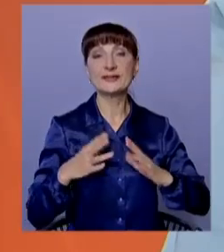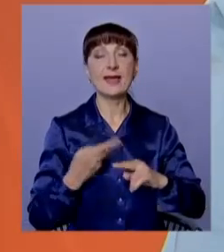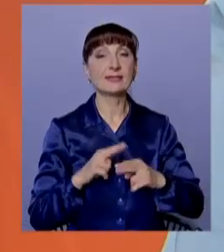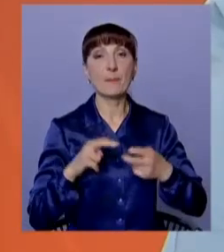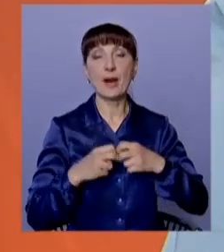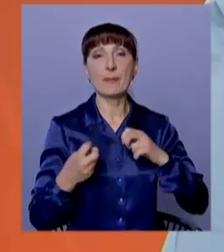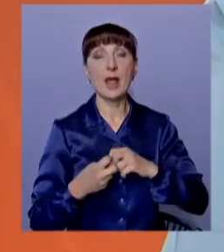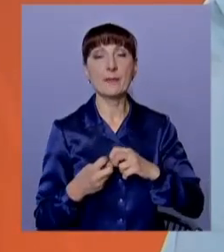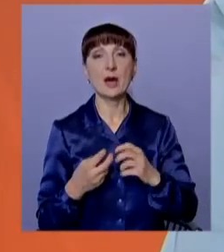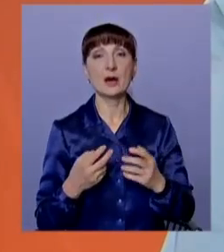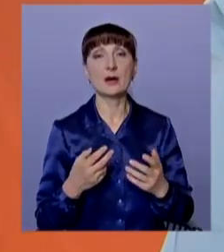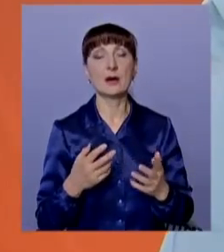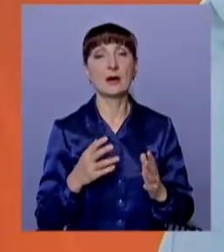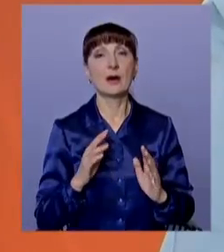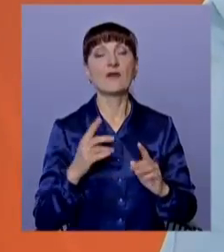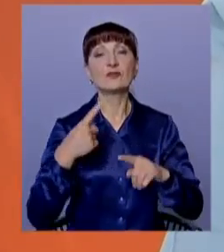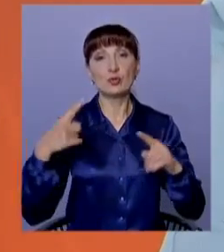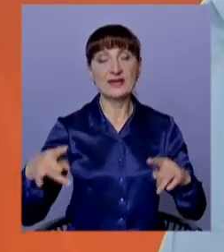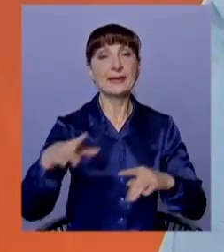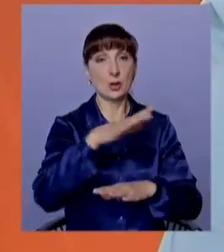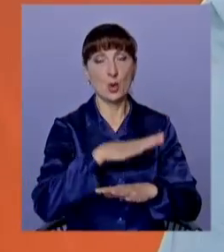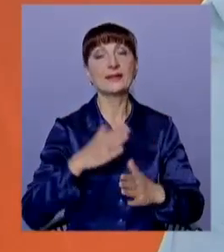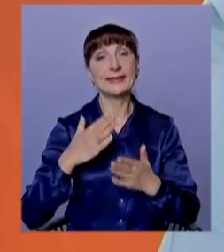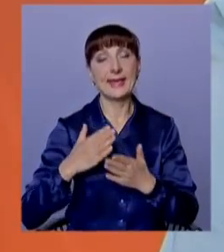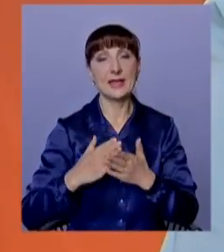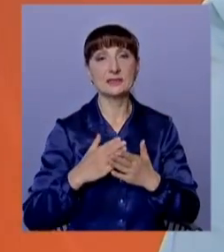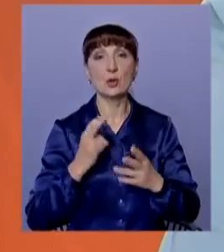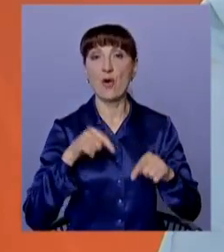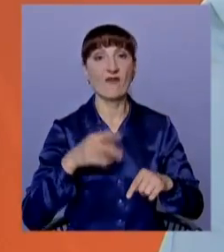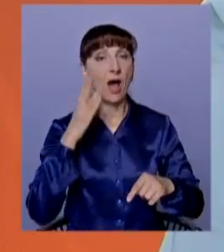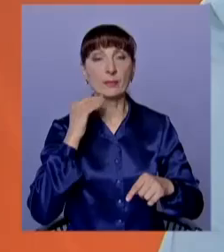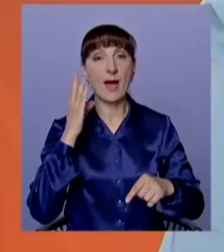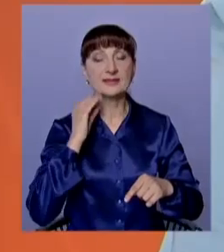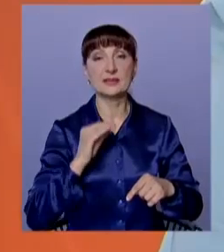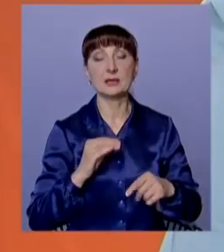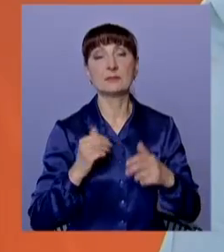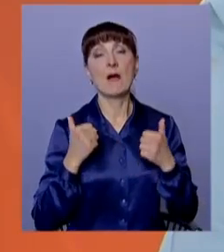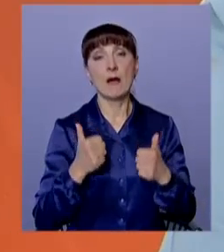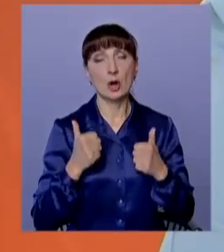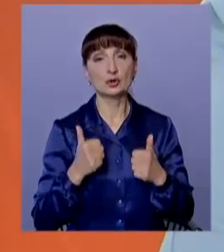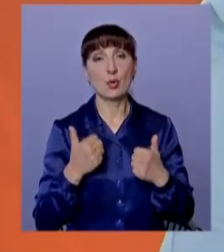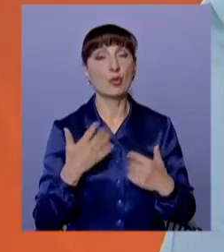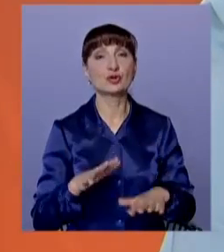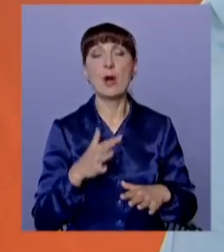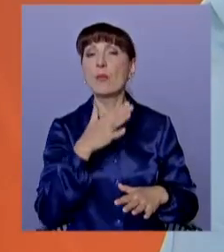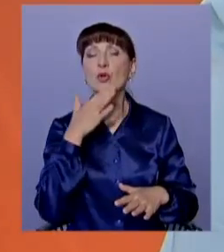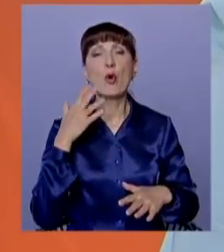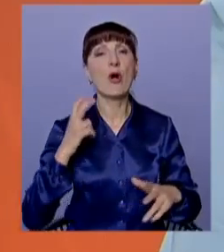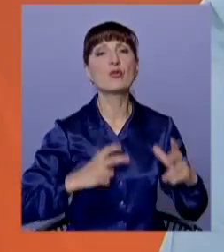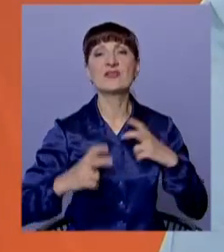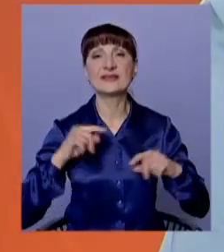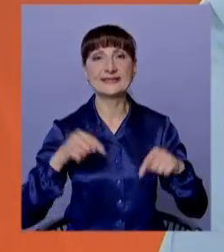проблема остро стоит в других регионах. Но у нас в городе Алматы, слава богу, треть вузов находится в городе